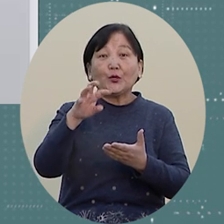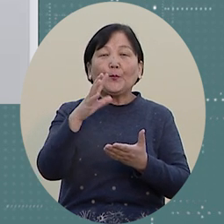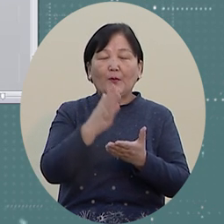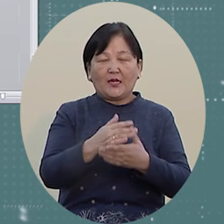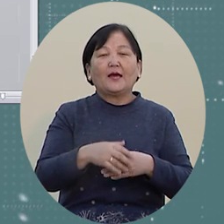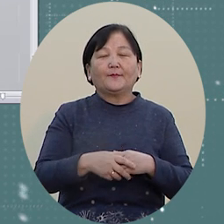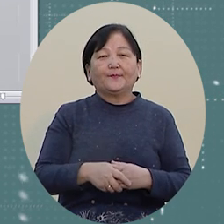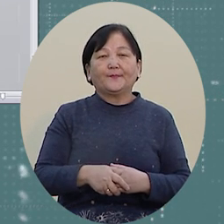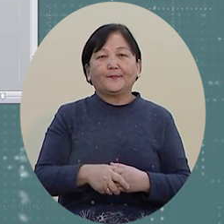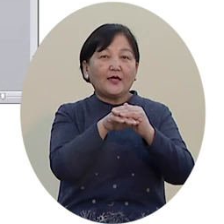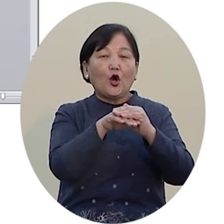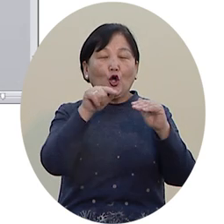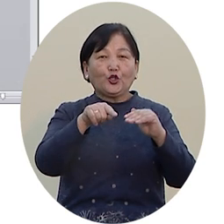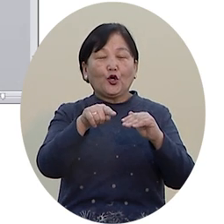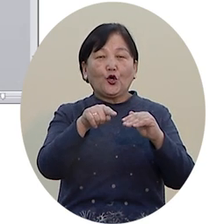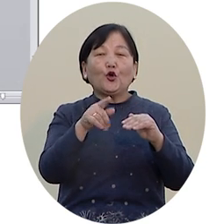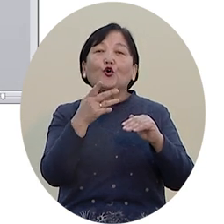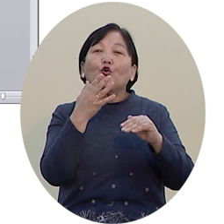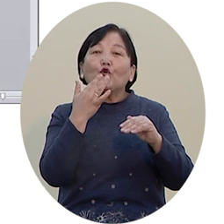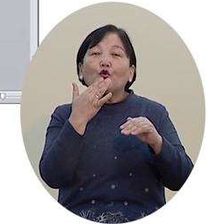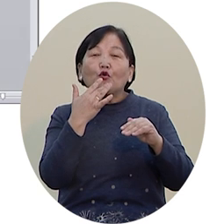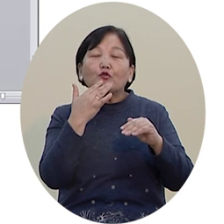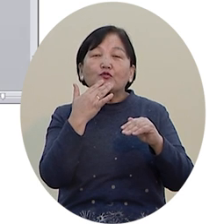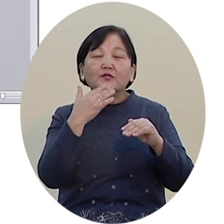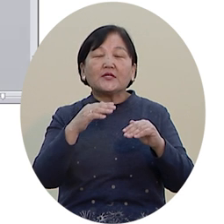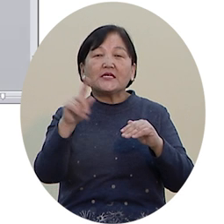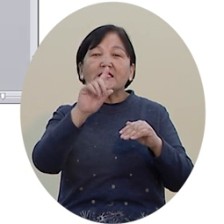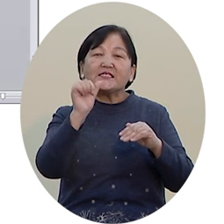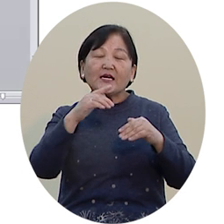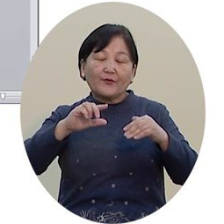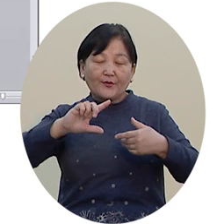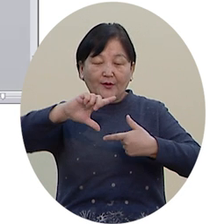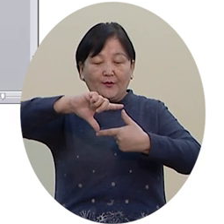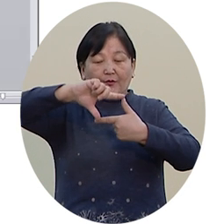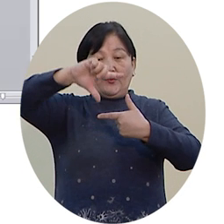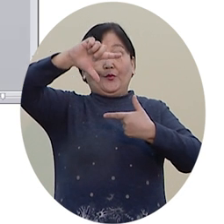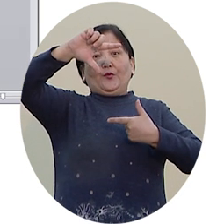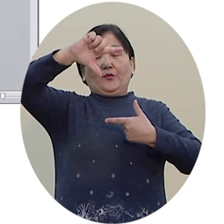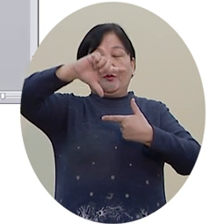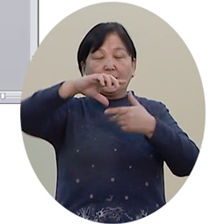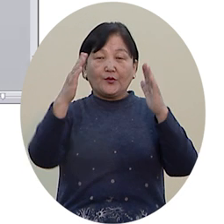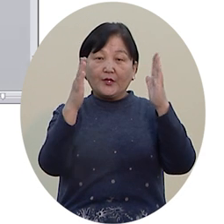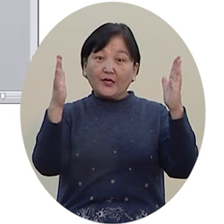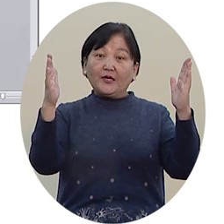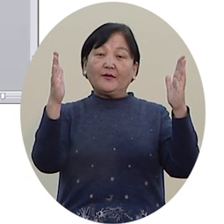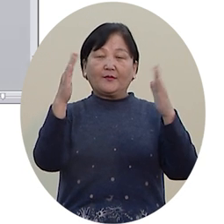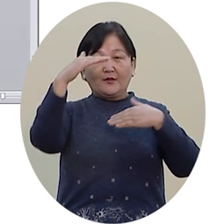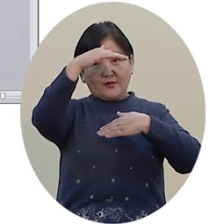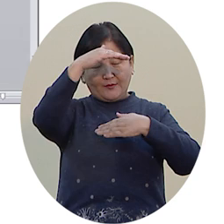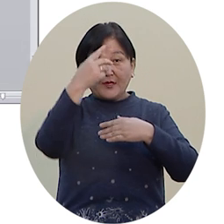За одоо сайхан хэлбэржүүлж өнгө зүс загвар оруулна. За ингээд багш нь болохоор ер